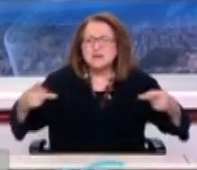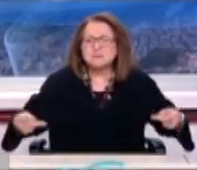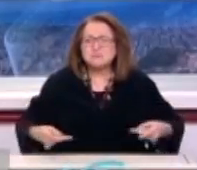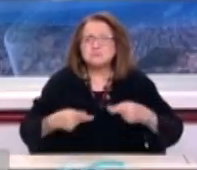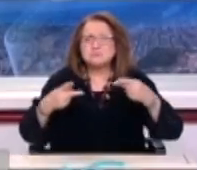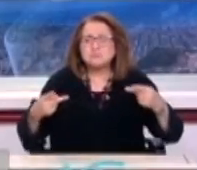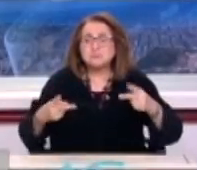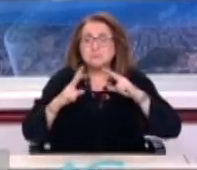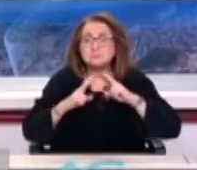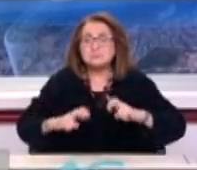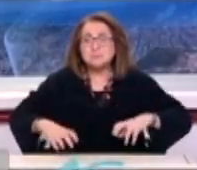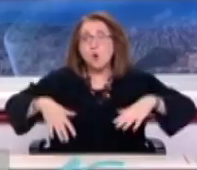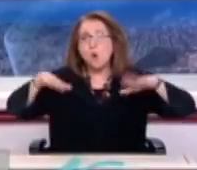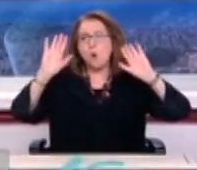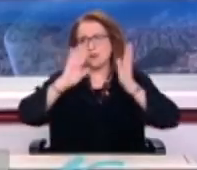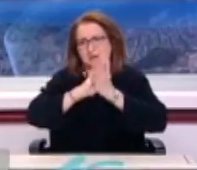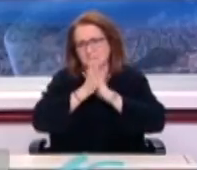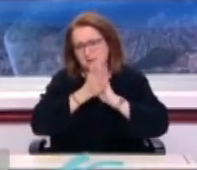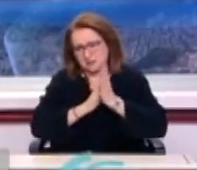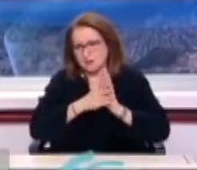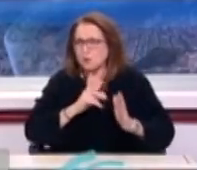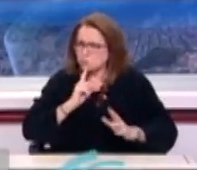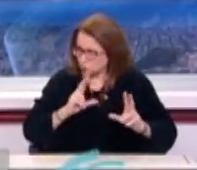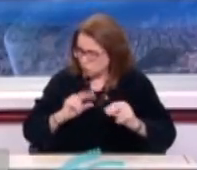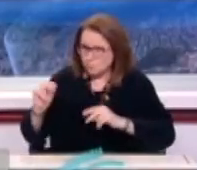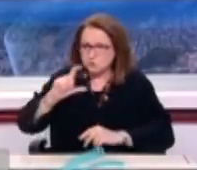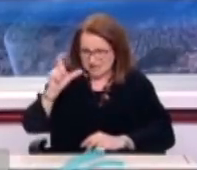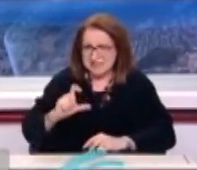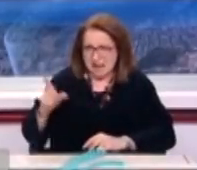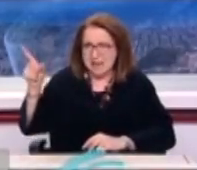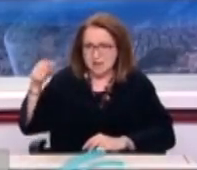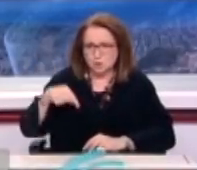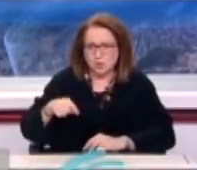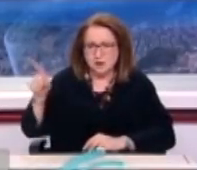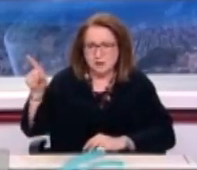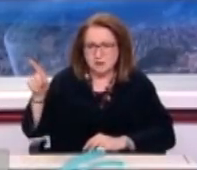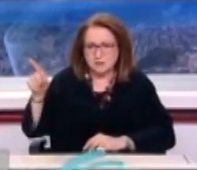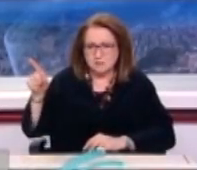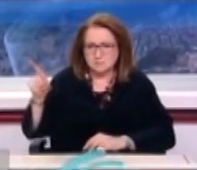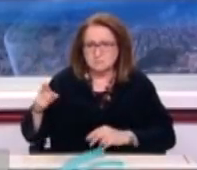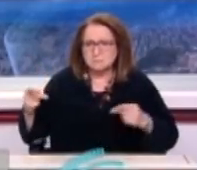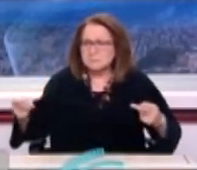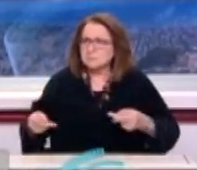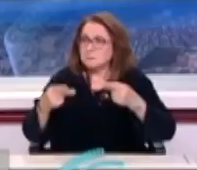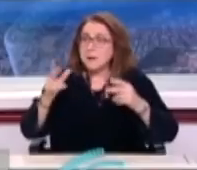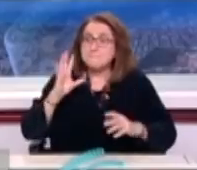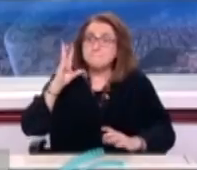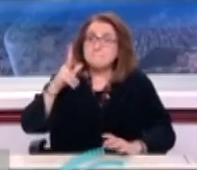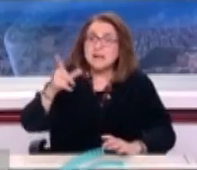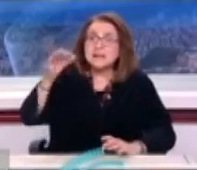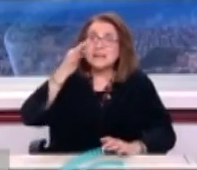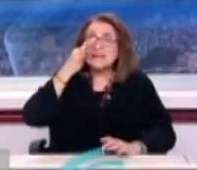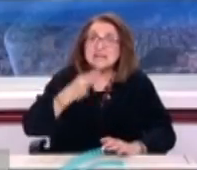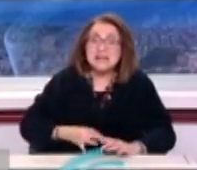ο έλεγχος γίνεται μόνο στα σοβαρά περιστατικά και ακόμα και εκεί, βλέπε παράδειγμα Κίνα,